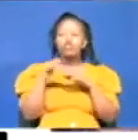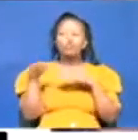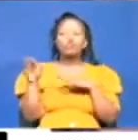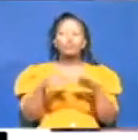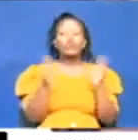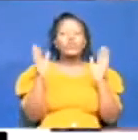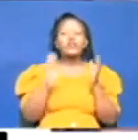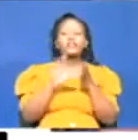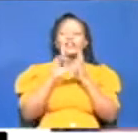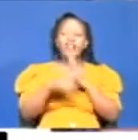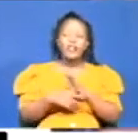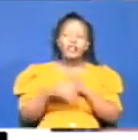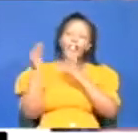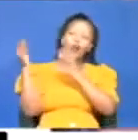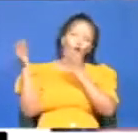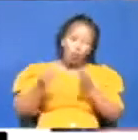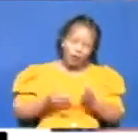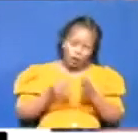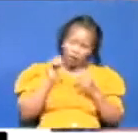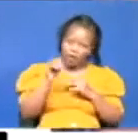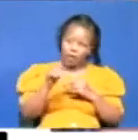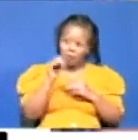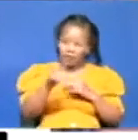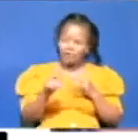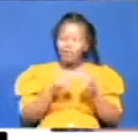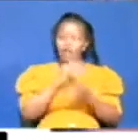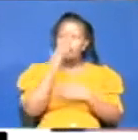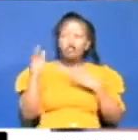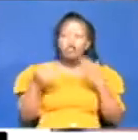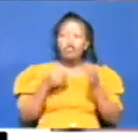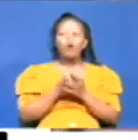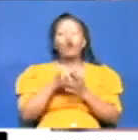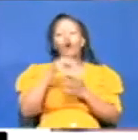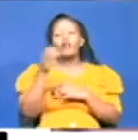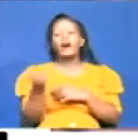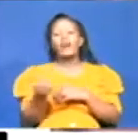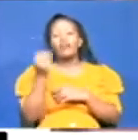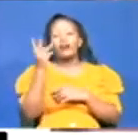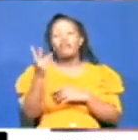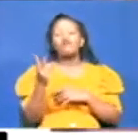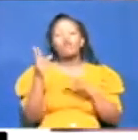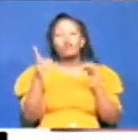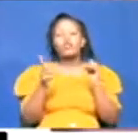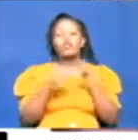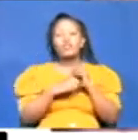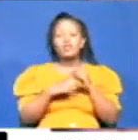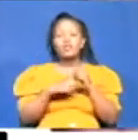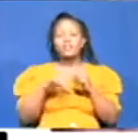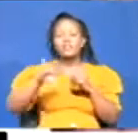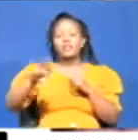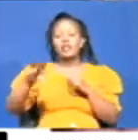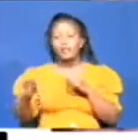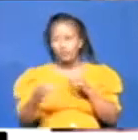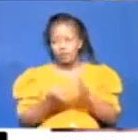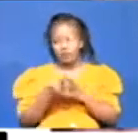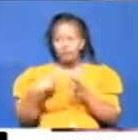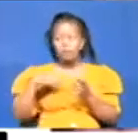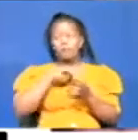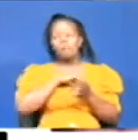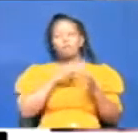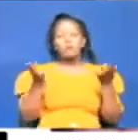usher her to all the other 46 counties. So we are doing